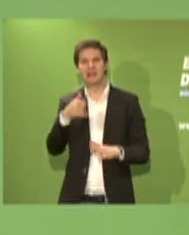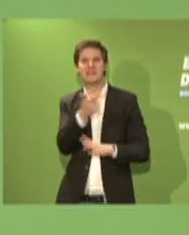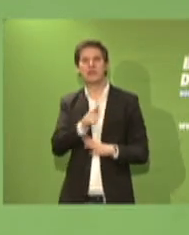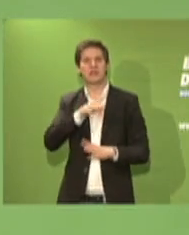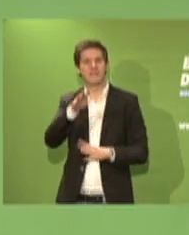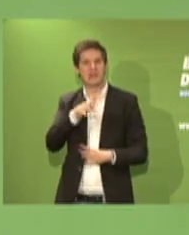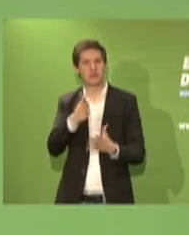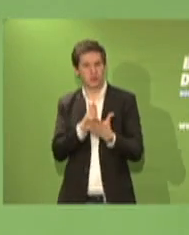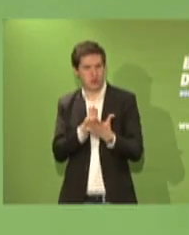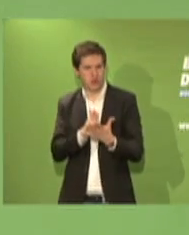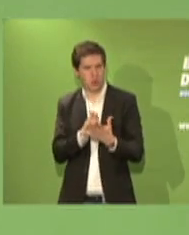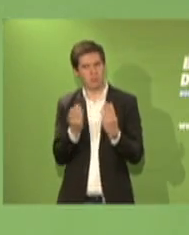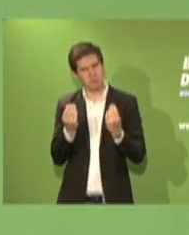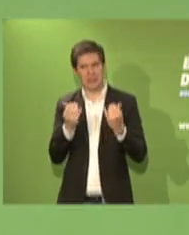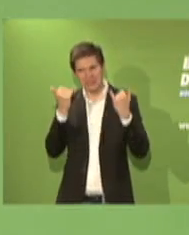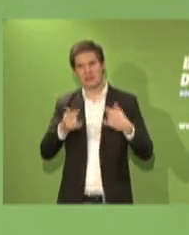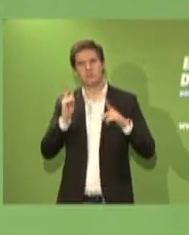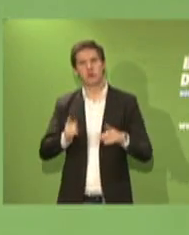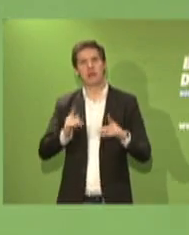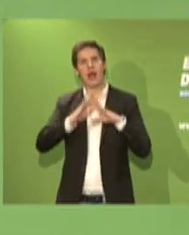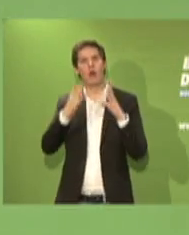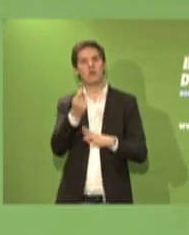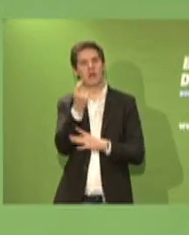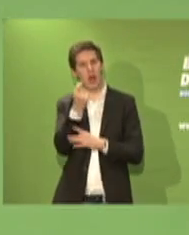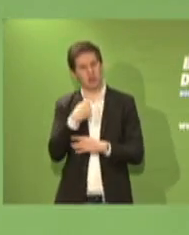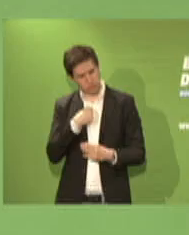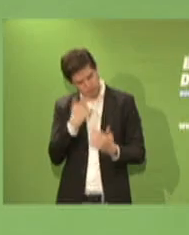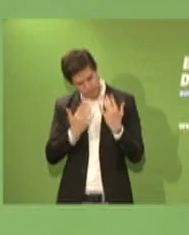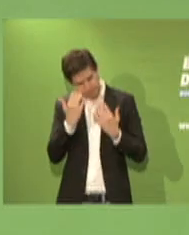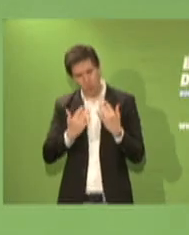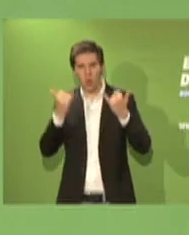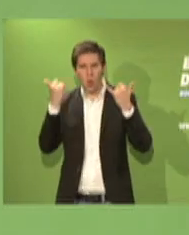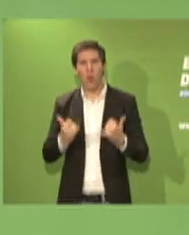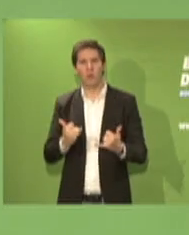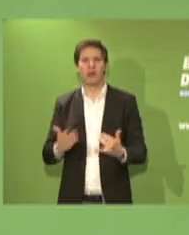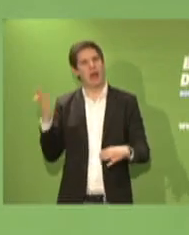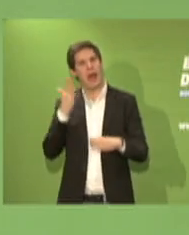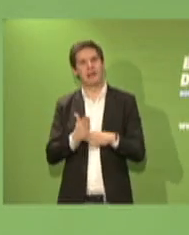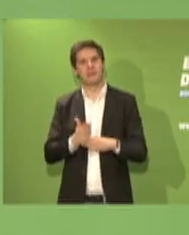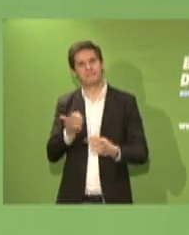auch mit dem Haushalt beschäftigen und ihn heute sozusagen endgültig abschließen.